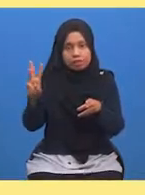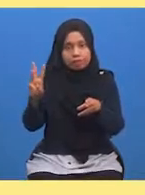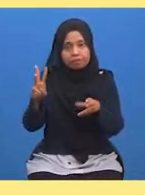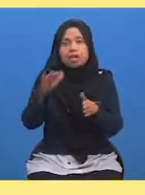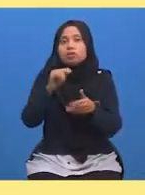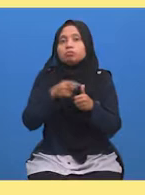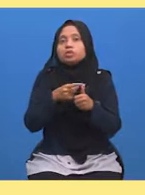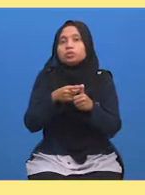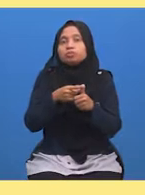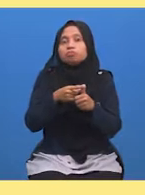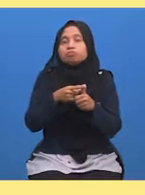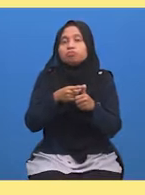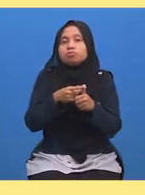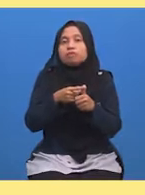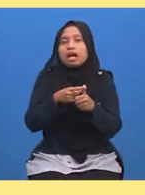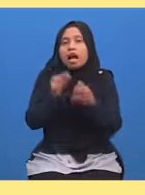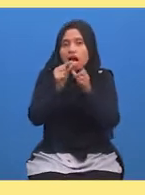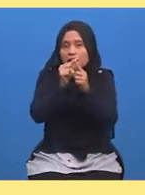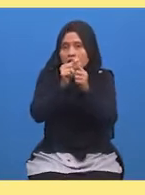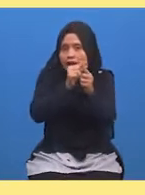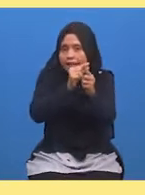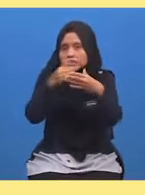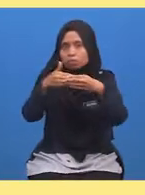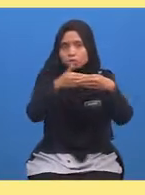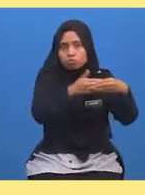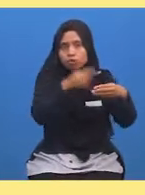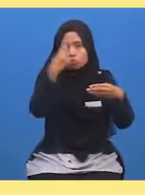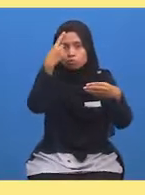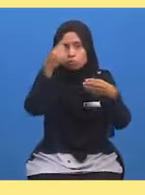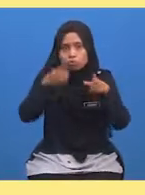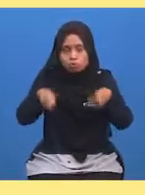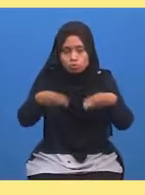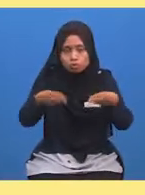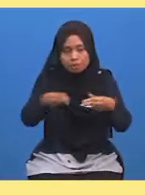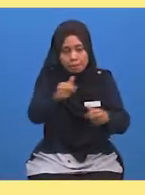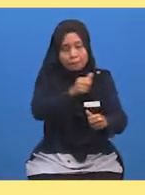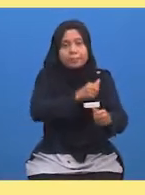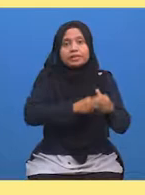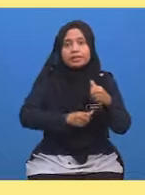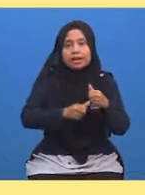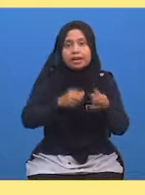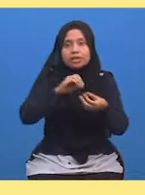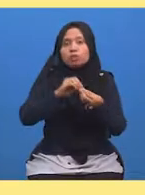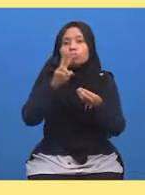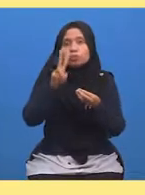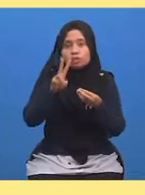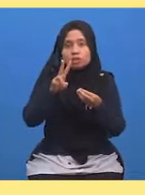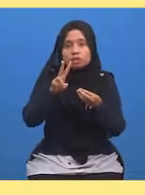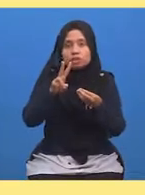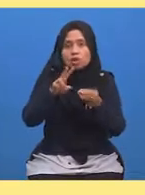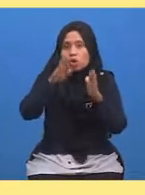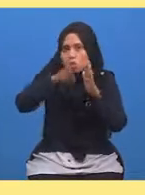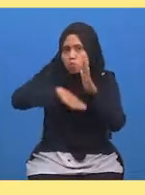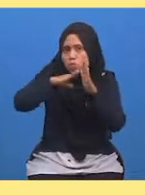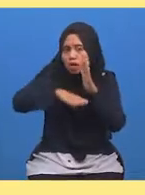pertama, sebagai garis panduan untuk menguruskan perniagaan. Yang kedua,